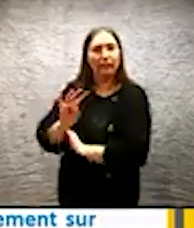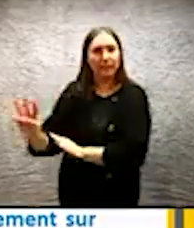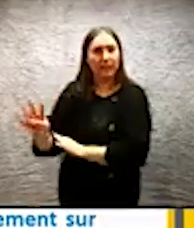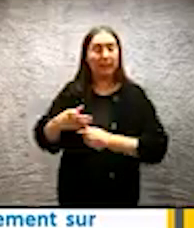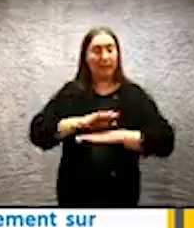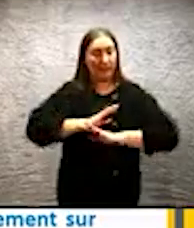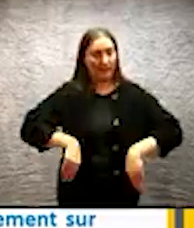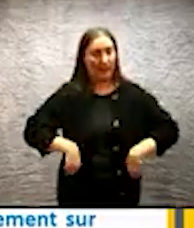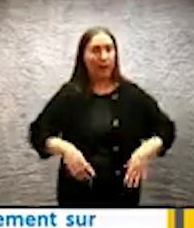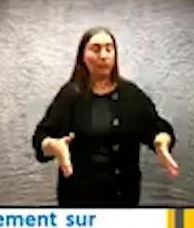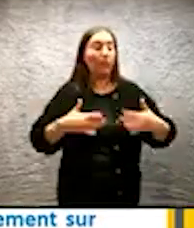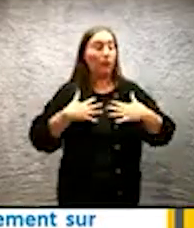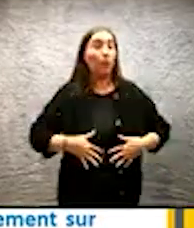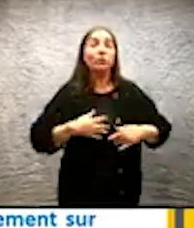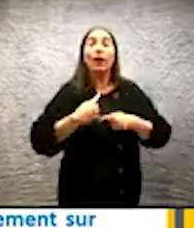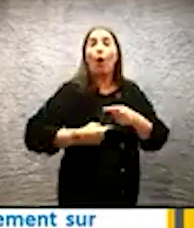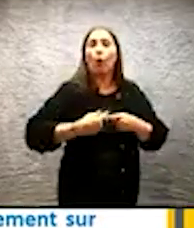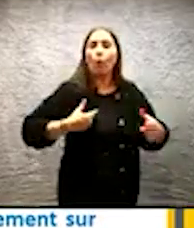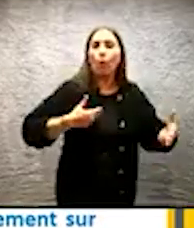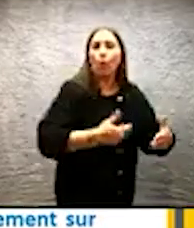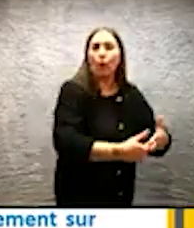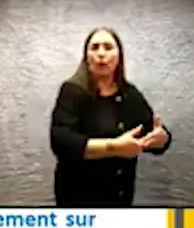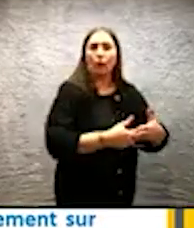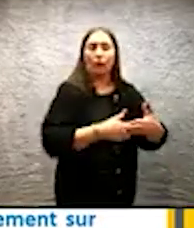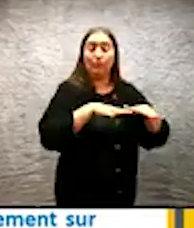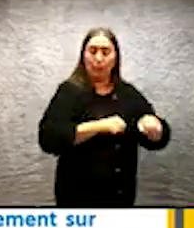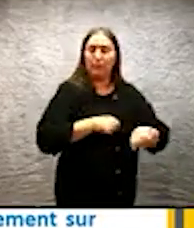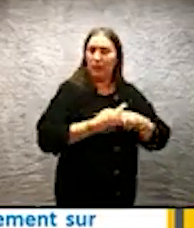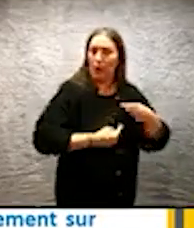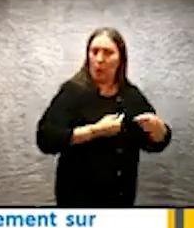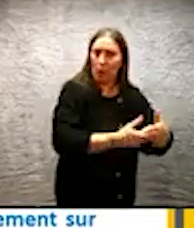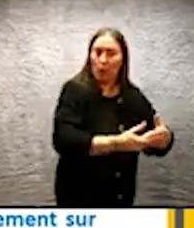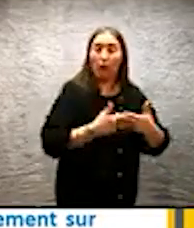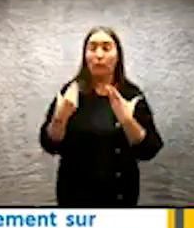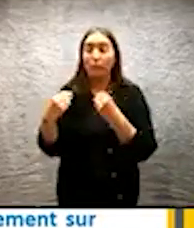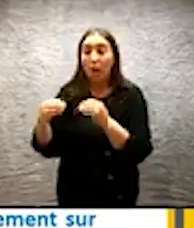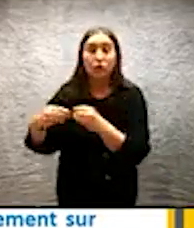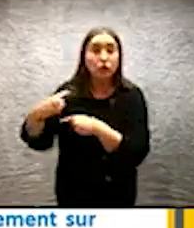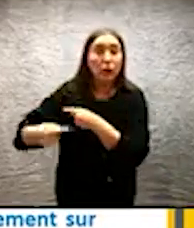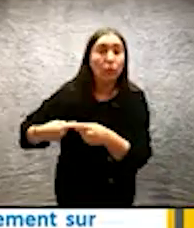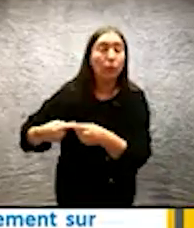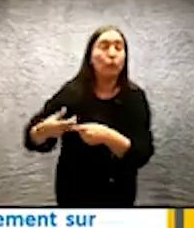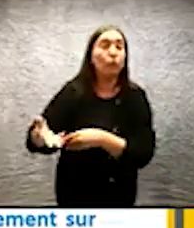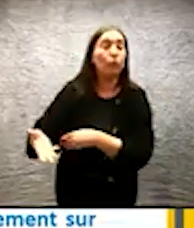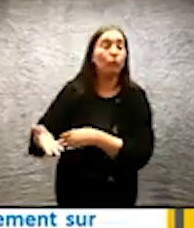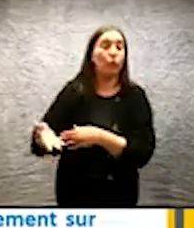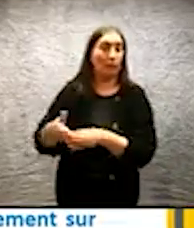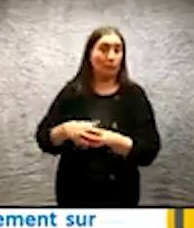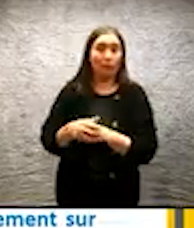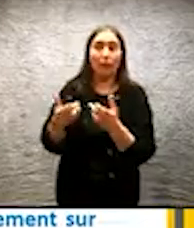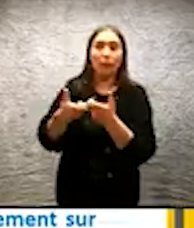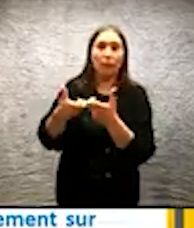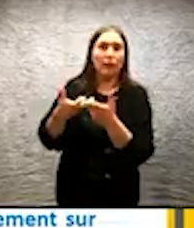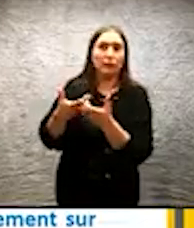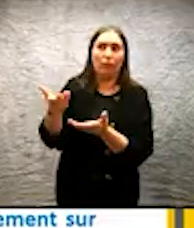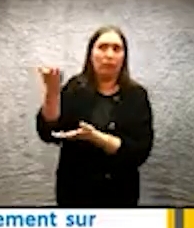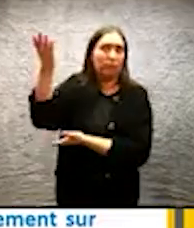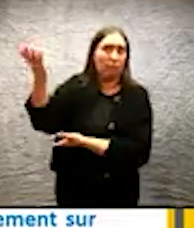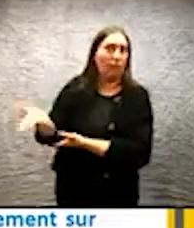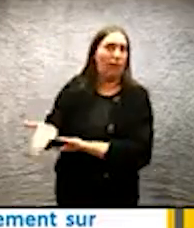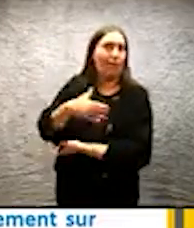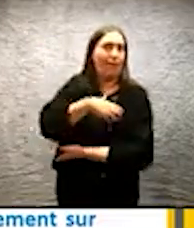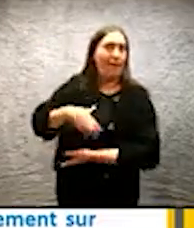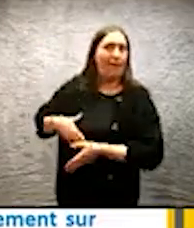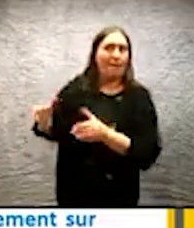dernier, immobilisation en cours, donc ce qui correspond à tout ce qui est marché en cours, et essentiellement, bien sûr, la mairie.